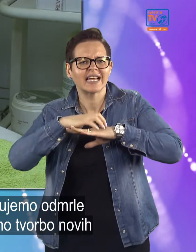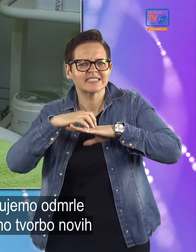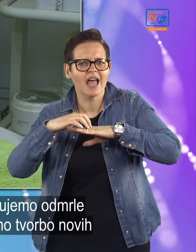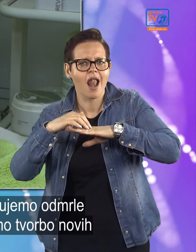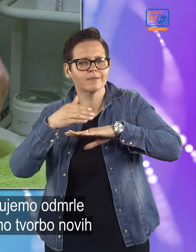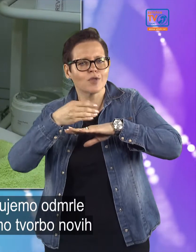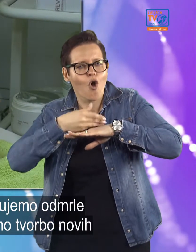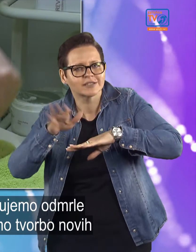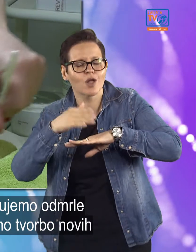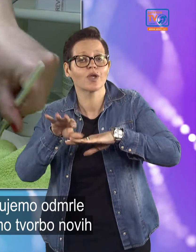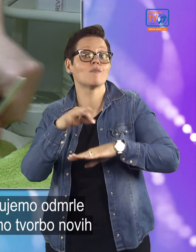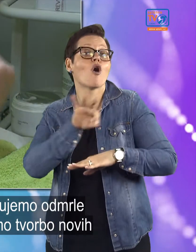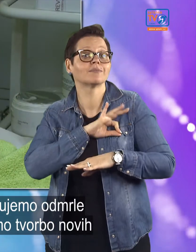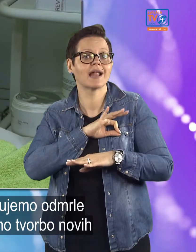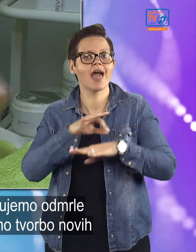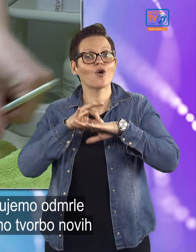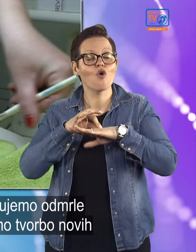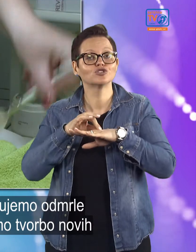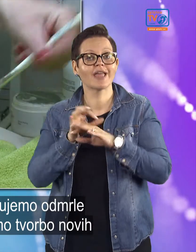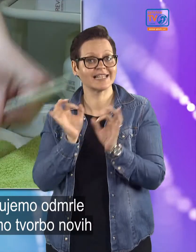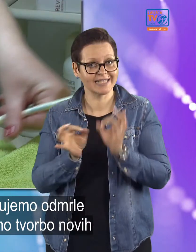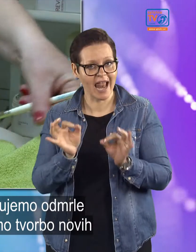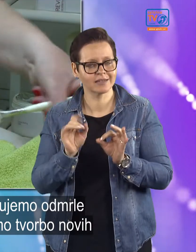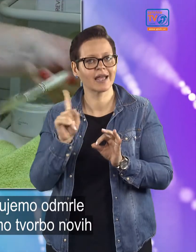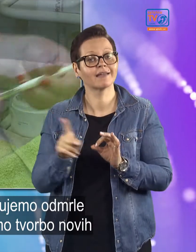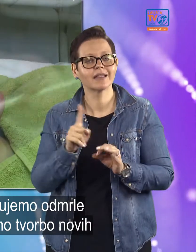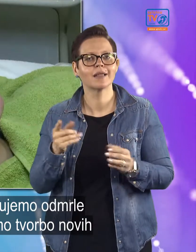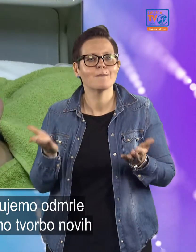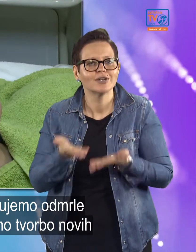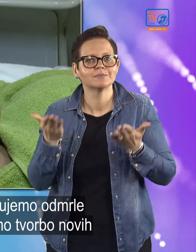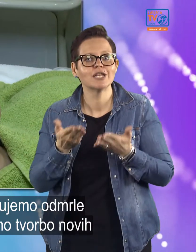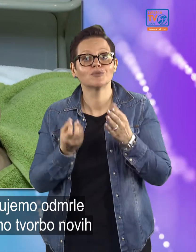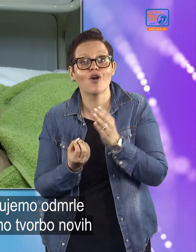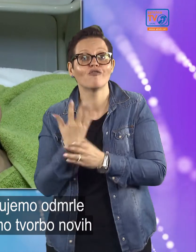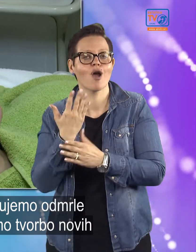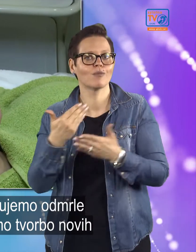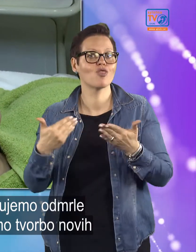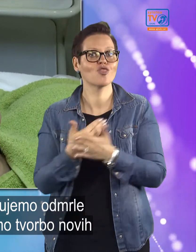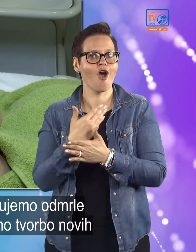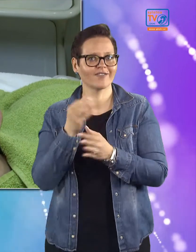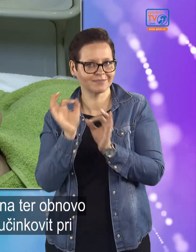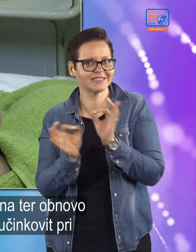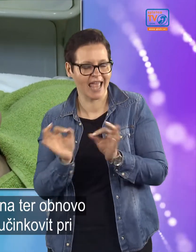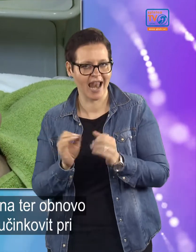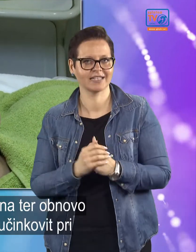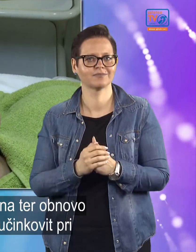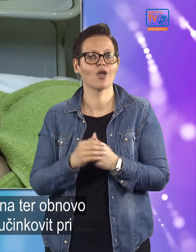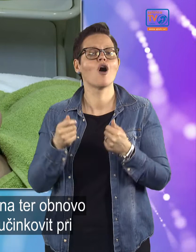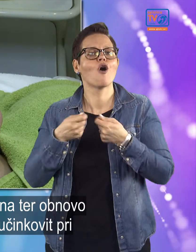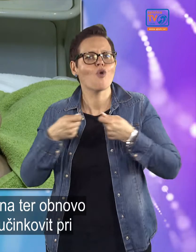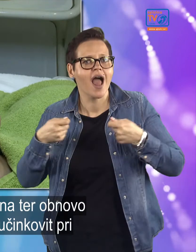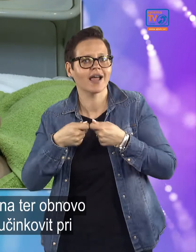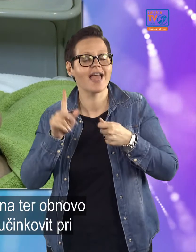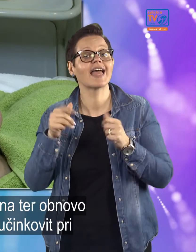Finimi kristali odstranjujemo odmrle kožne celice in pospešimo tvorbo novih celic, kolagena in